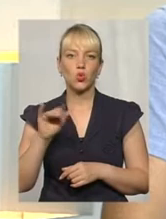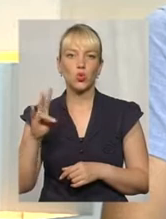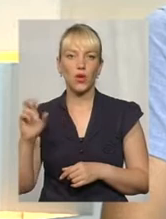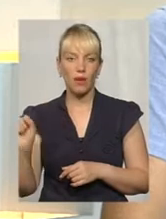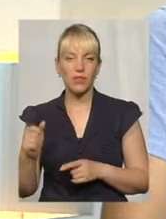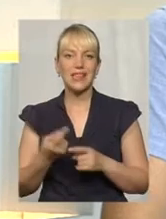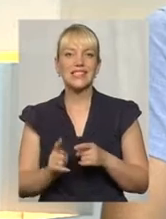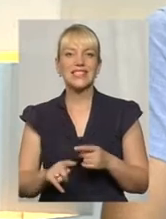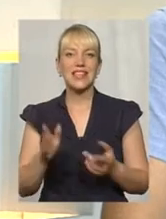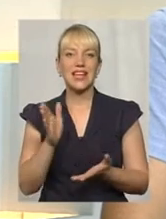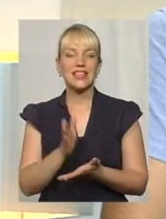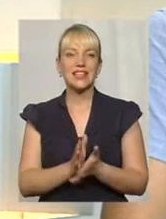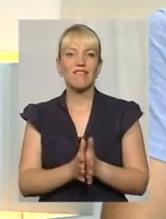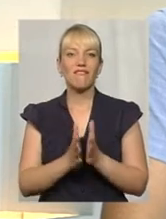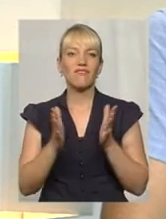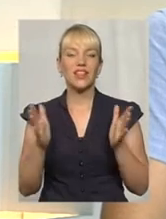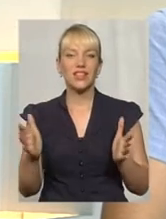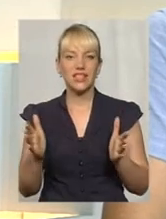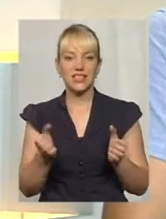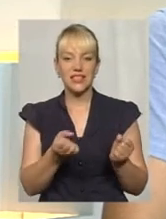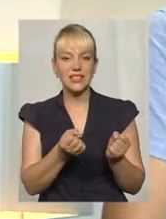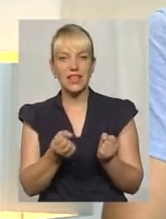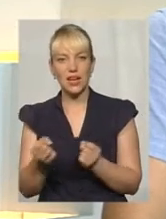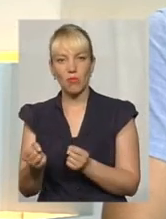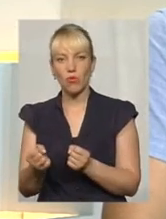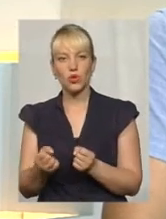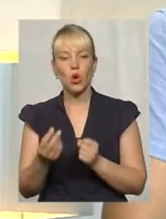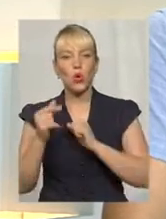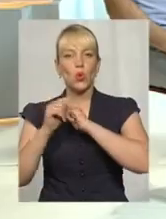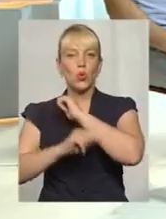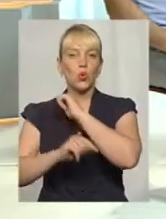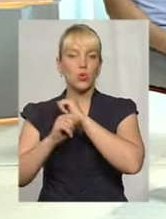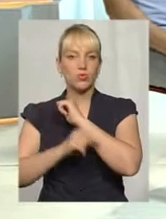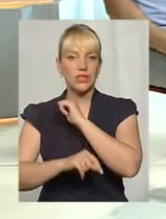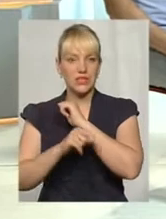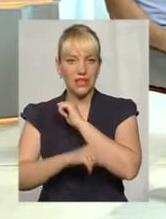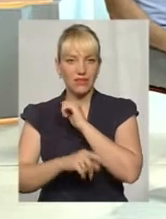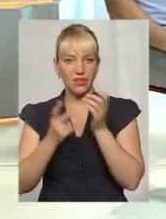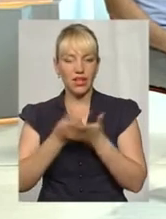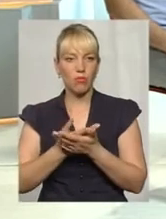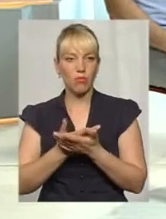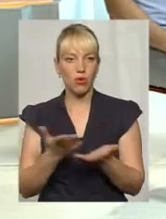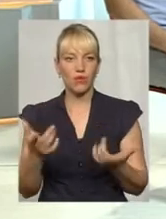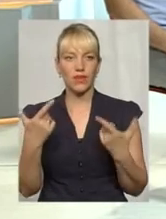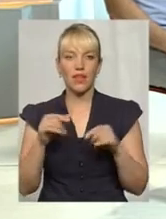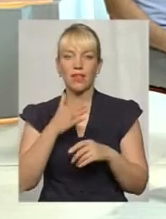це є великий стримувач в плані корупційних проявів. Тобто, де нема